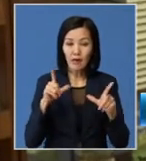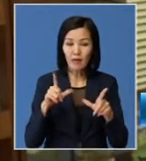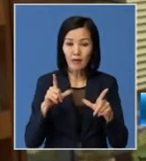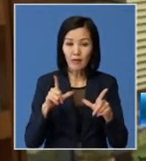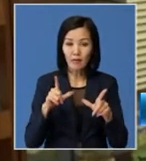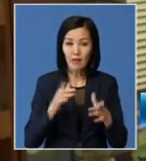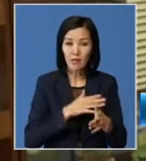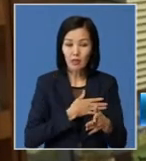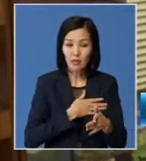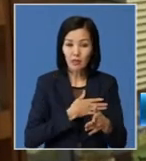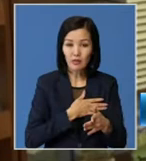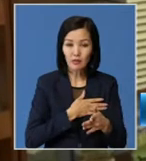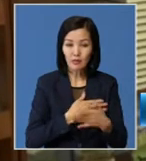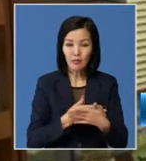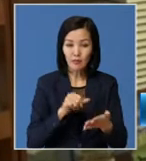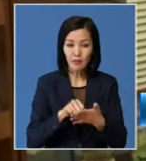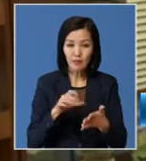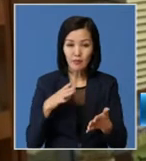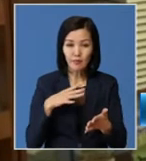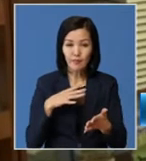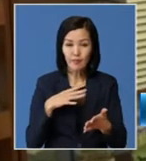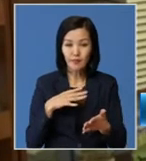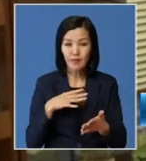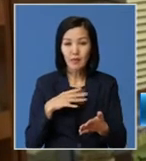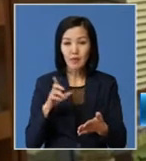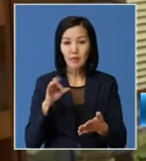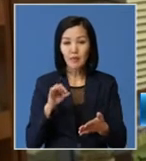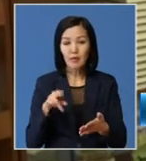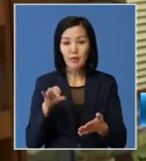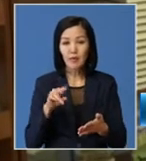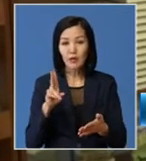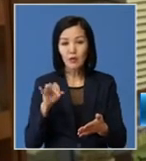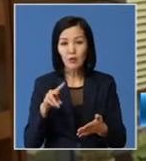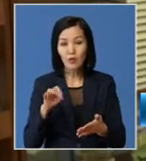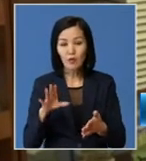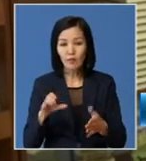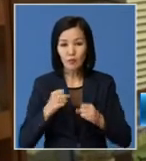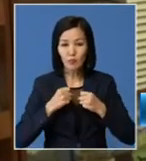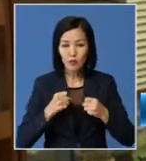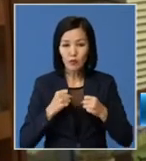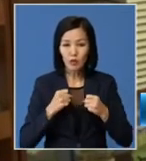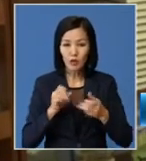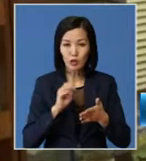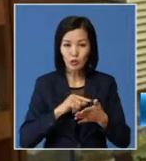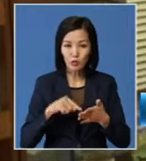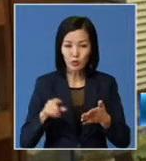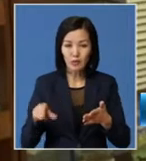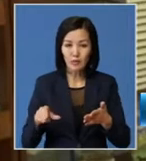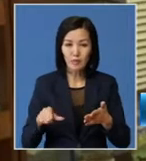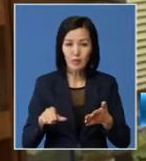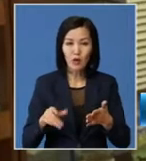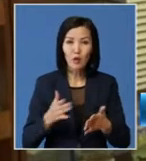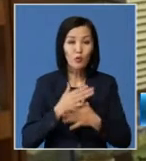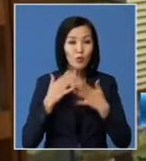осы ауылды мына жерде қарақстатыған жерде Сейдахмет Бердіқұлов тұрған ол тек қана спорт журналист емес, ол үлкен қаламгер,